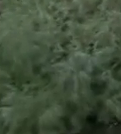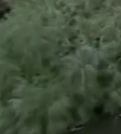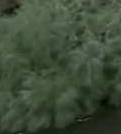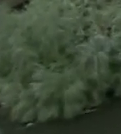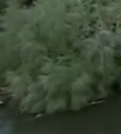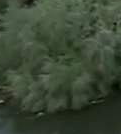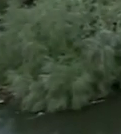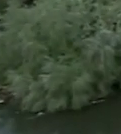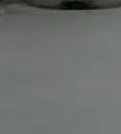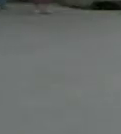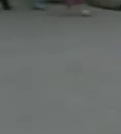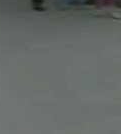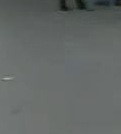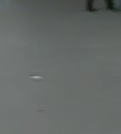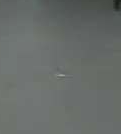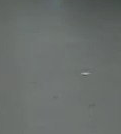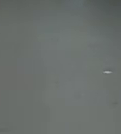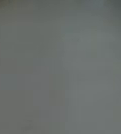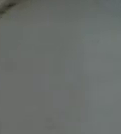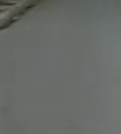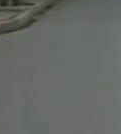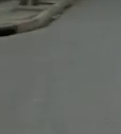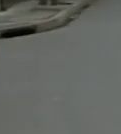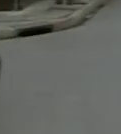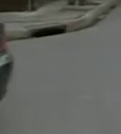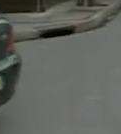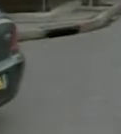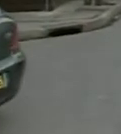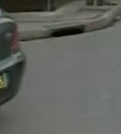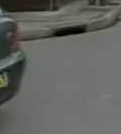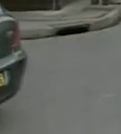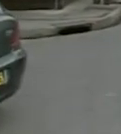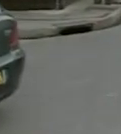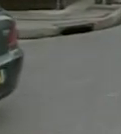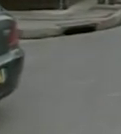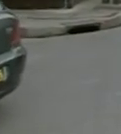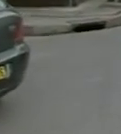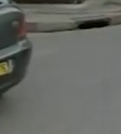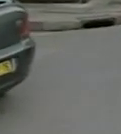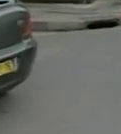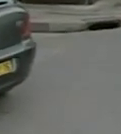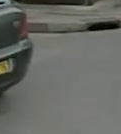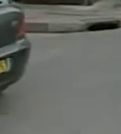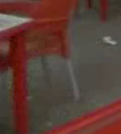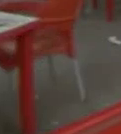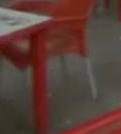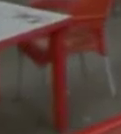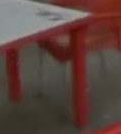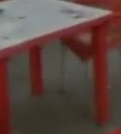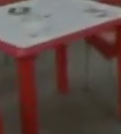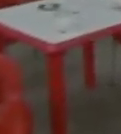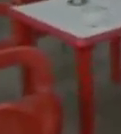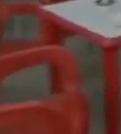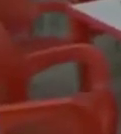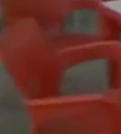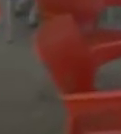مازفران، ويعود تأسيس المدينة إلى عام 1843، الدوودة لغة